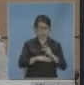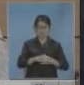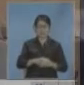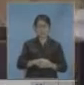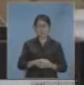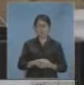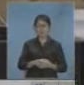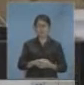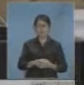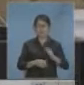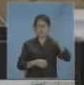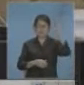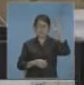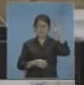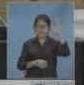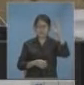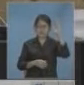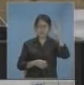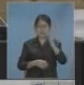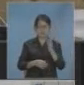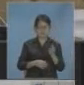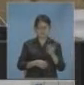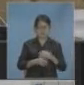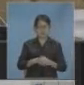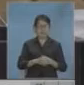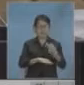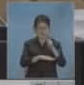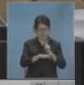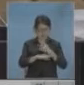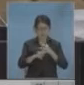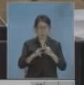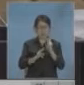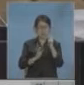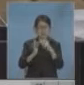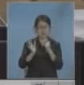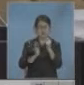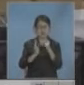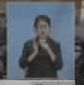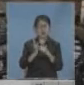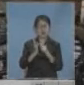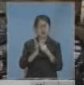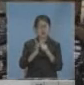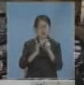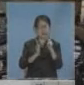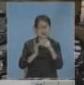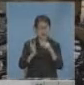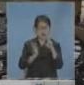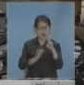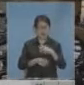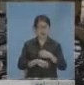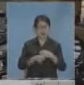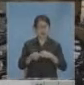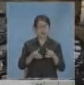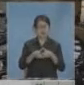ท่านก่อแก้วมีอะไรฮะ ครับเรียนท่านท่านที่เคารพครับกับผมก่อแก้วพันทองบัญชีรายชื่อพรรคไทยครับอยากให้ท่านประธ